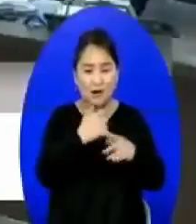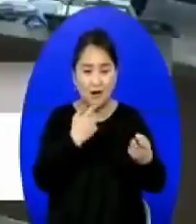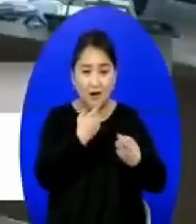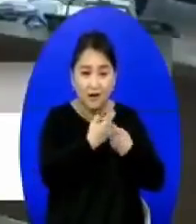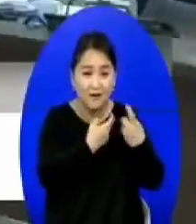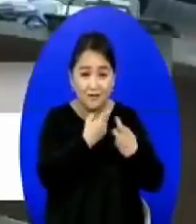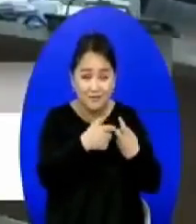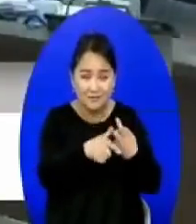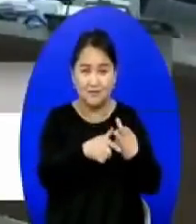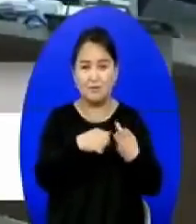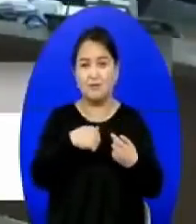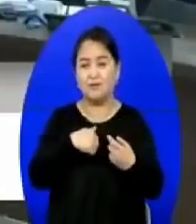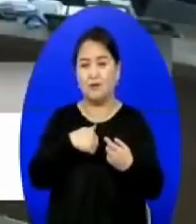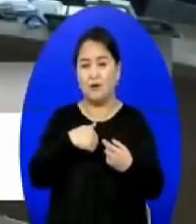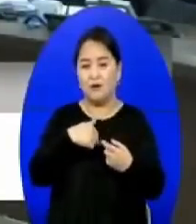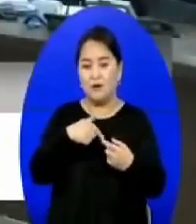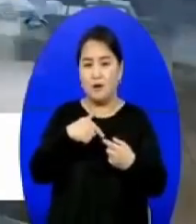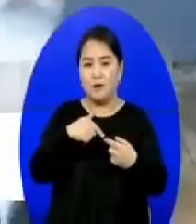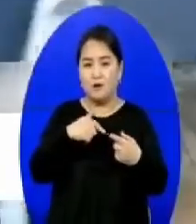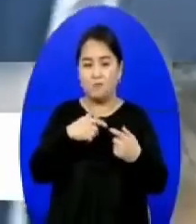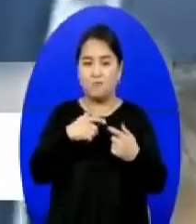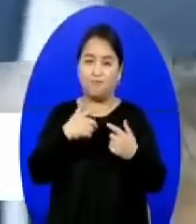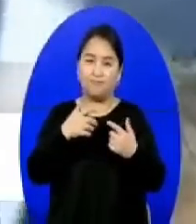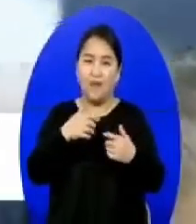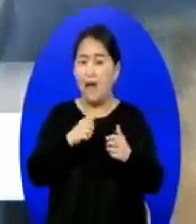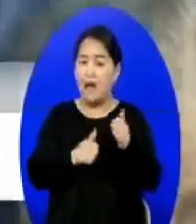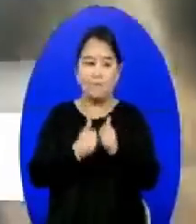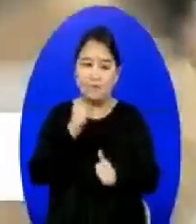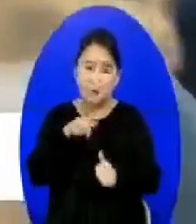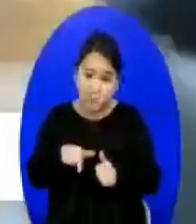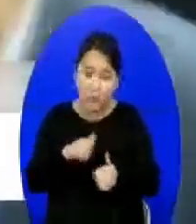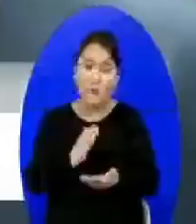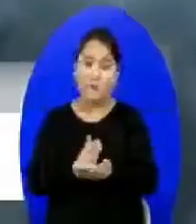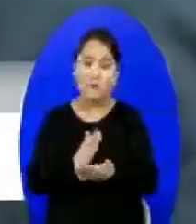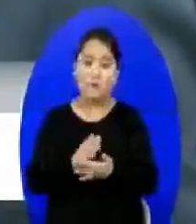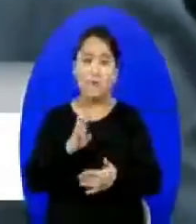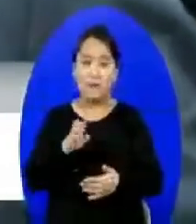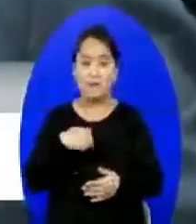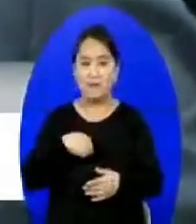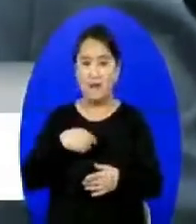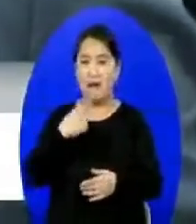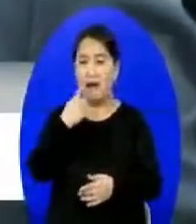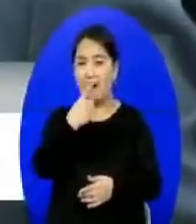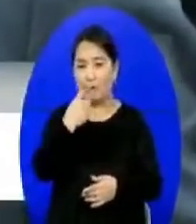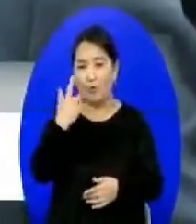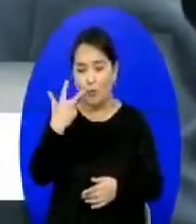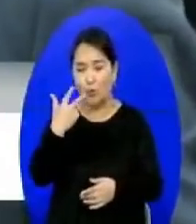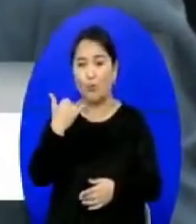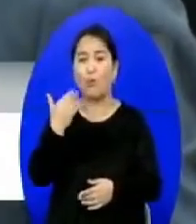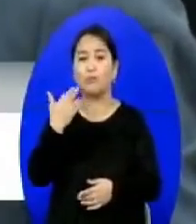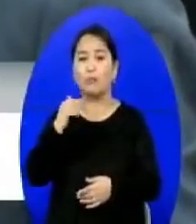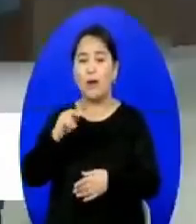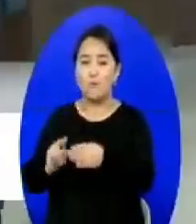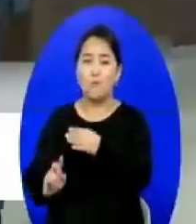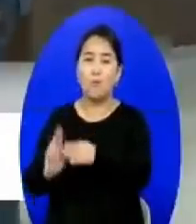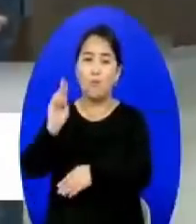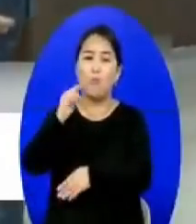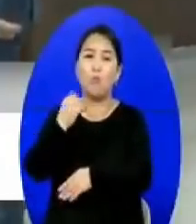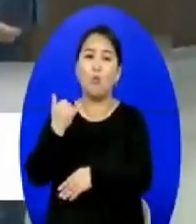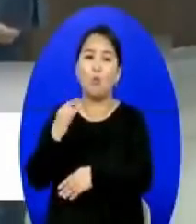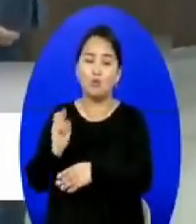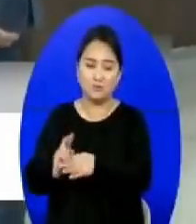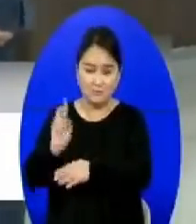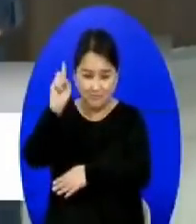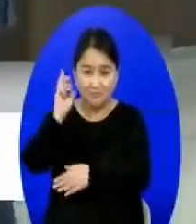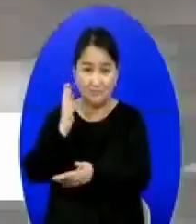Солонгос ойрын зайн баллистик пуужин зэрэг одоо нийтдээ бол 13 пуужин харвсан юм байна. За Пиньяны анхааруулсан стратегийн шин зэвсэг